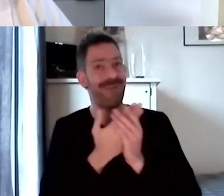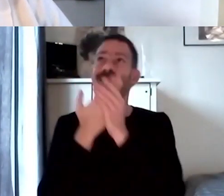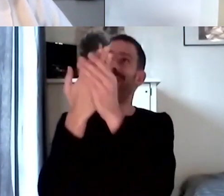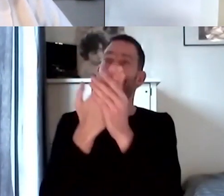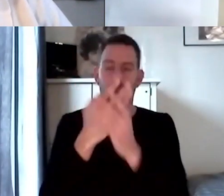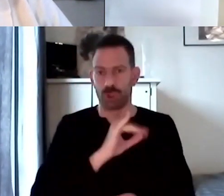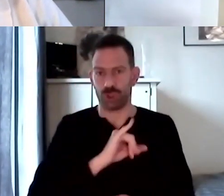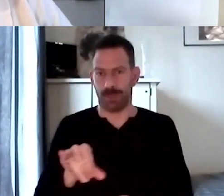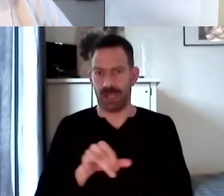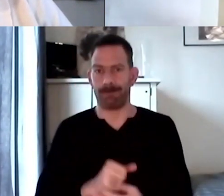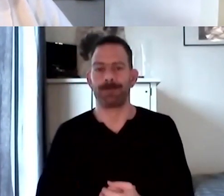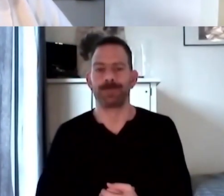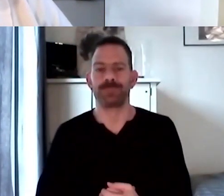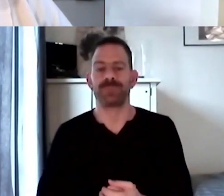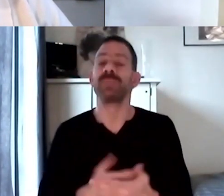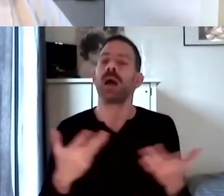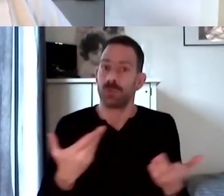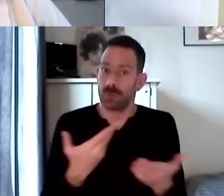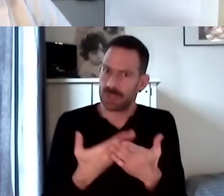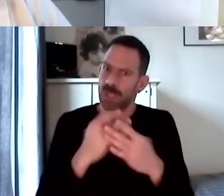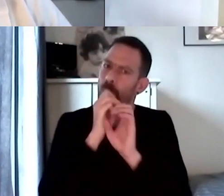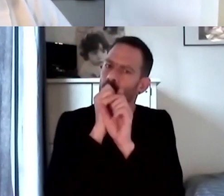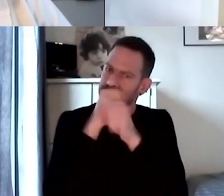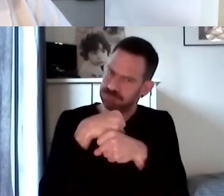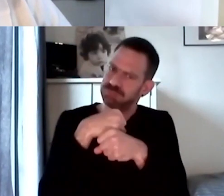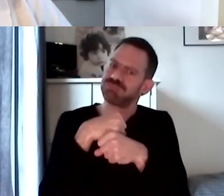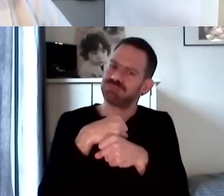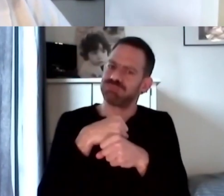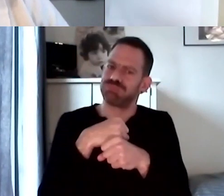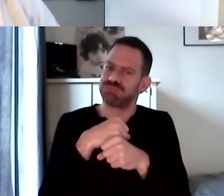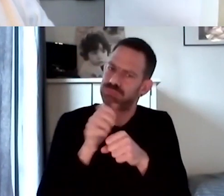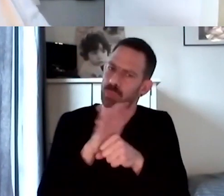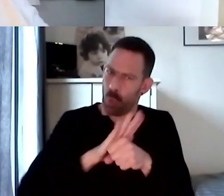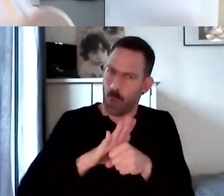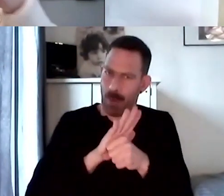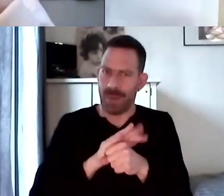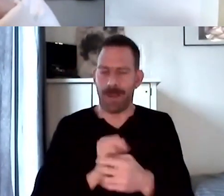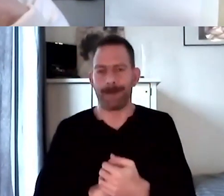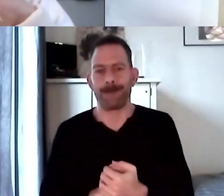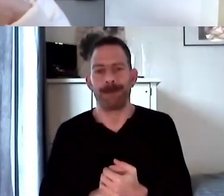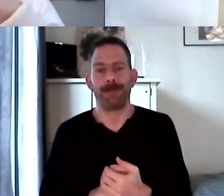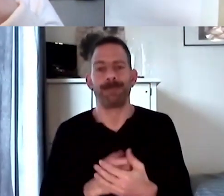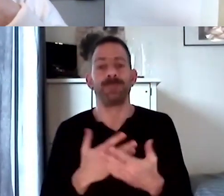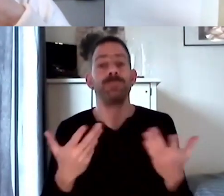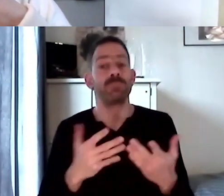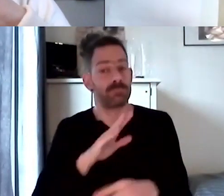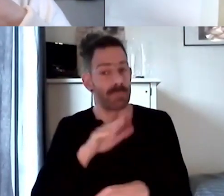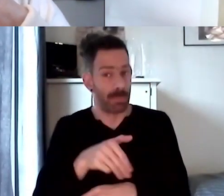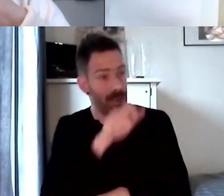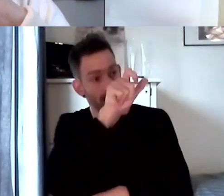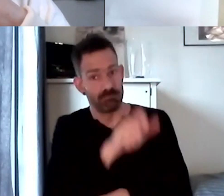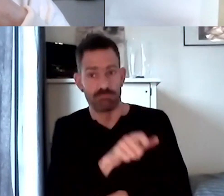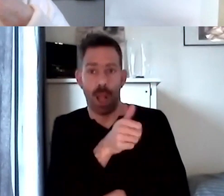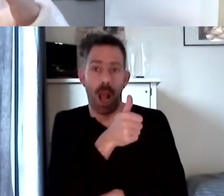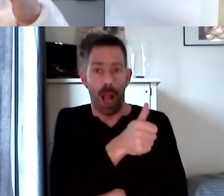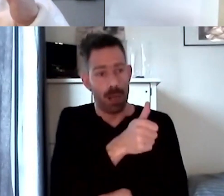RH. D'accord, donc c'est vraiment très confidentiel. Et après, la personne, justement, utilise